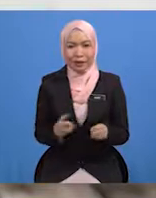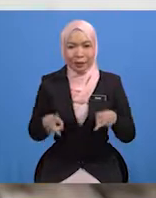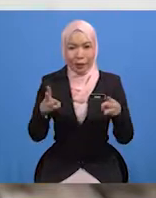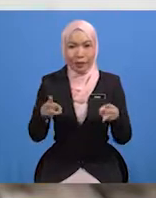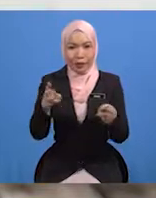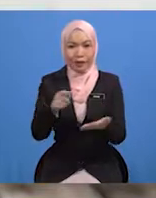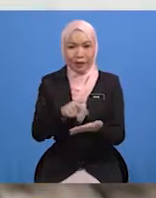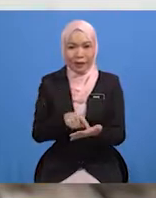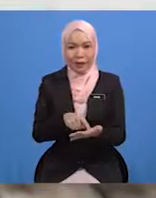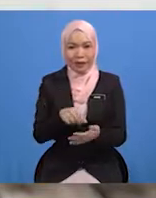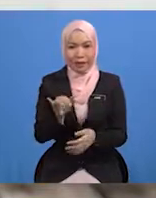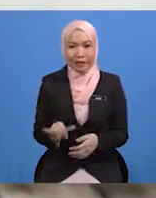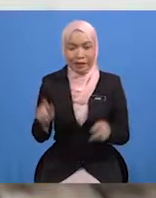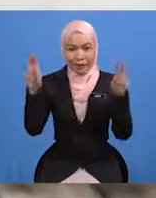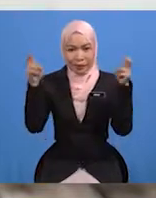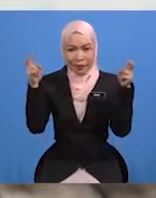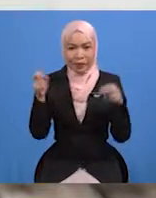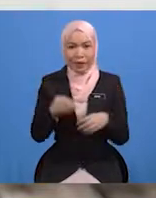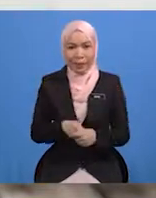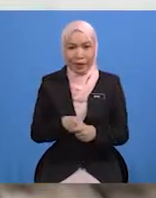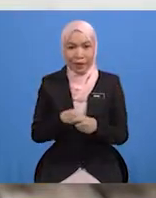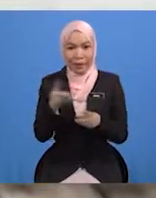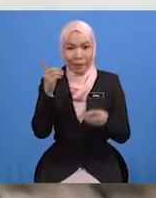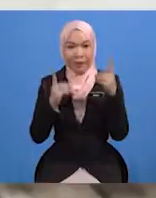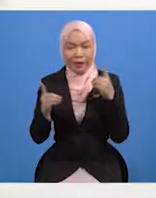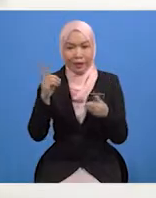yang terungkap dalam drama ini.